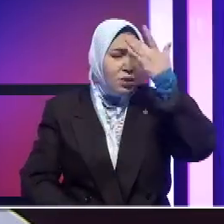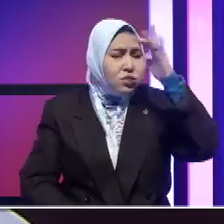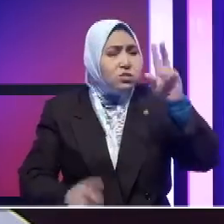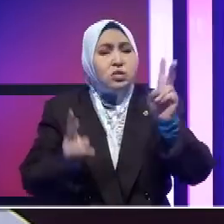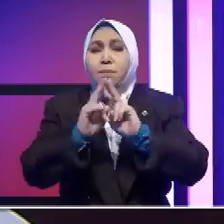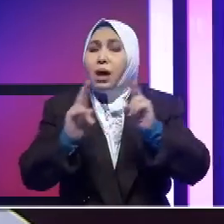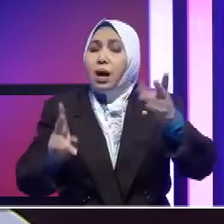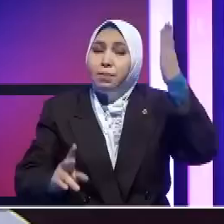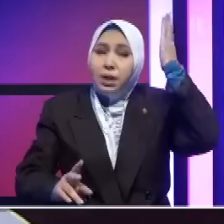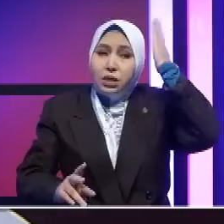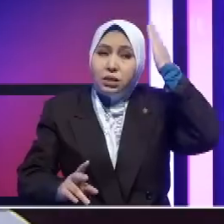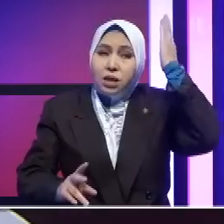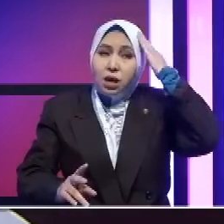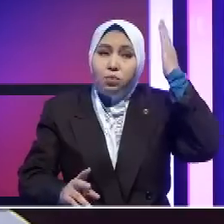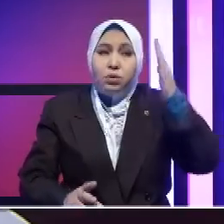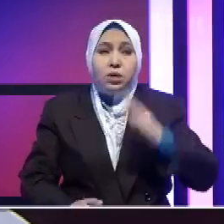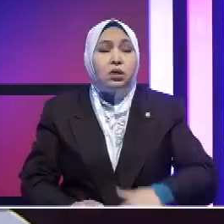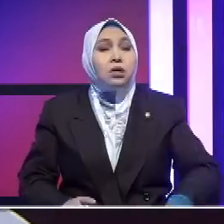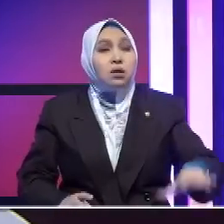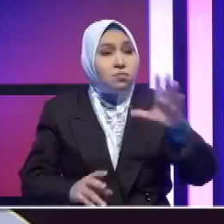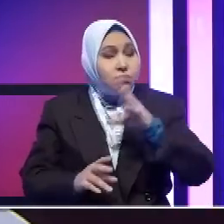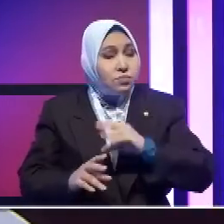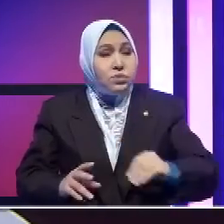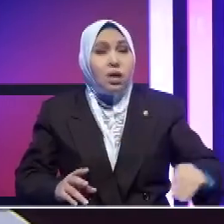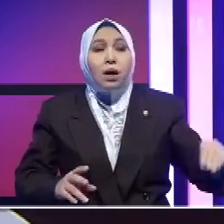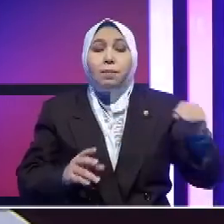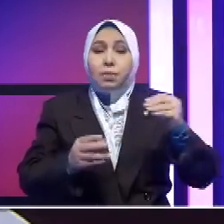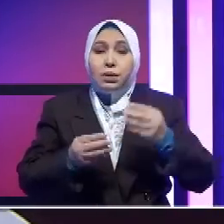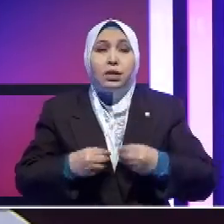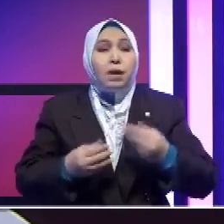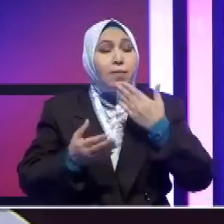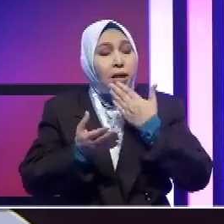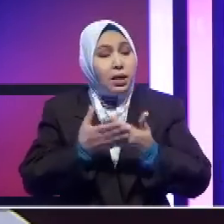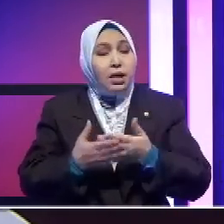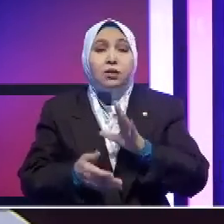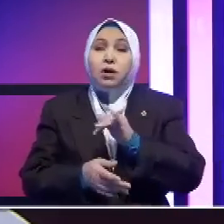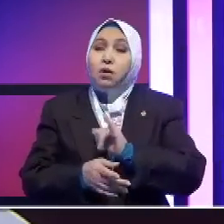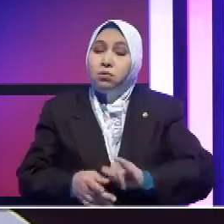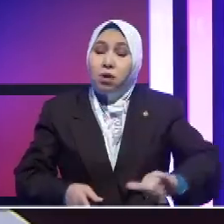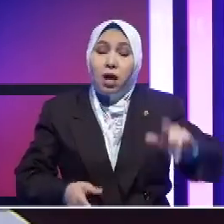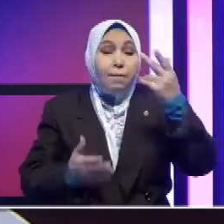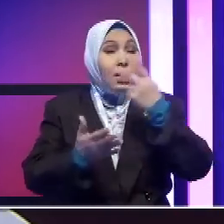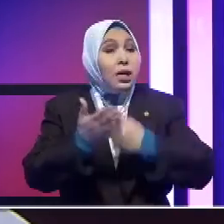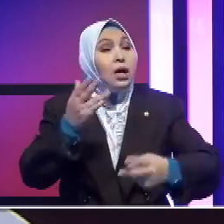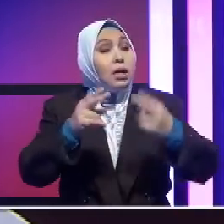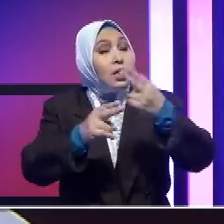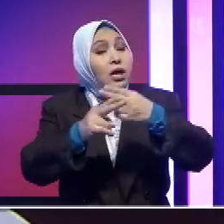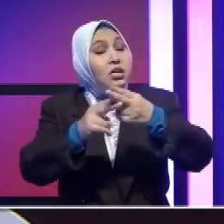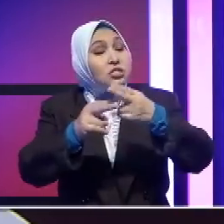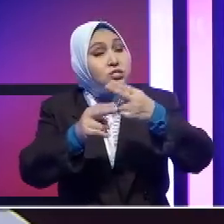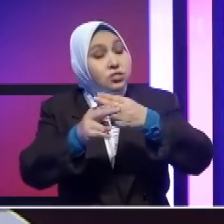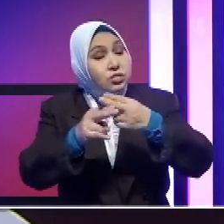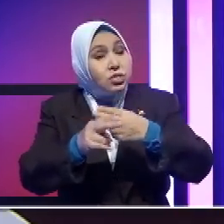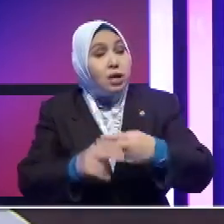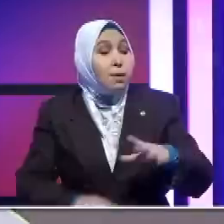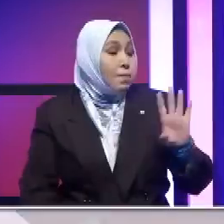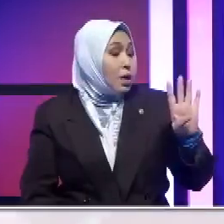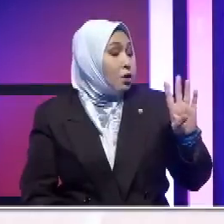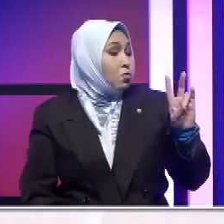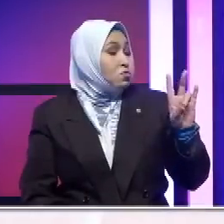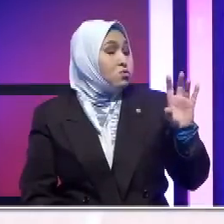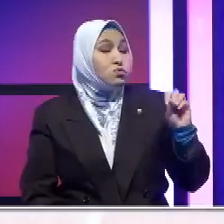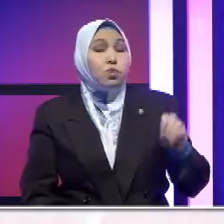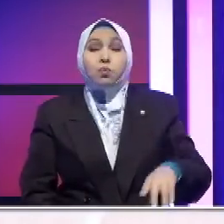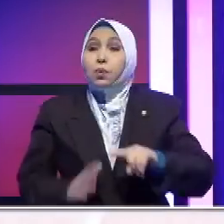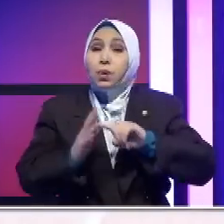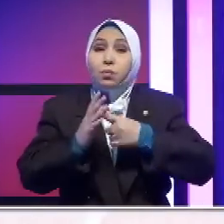maha mengetahui. Rabbi zidni ilma. Kita saksikan apakah ringkasan bagi halaman 470.